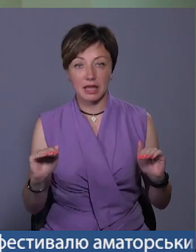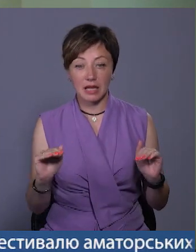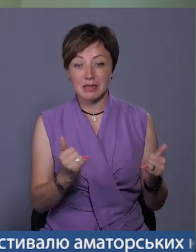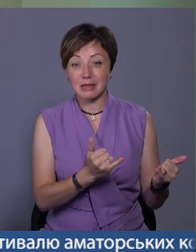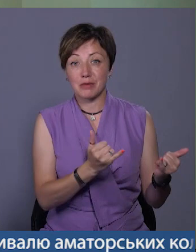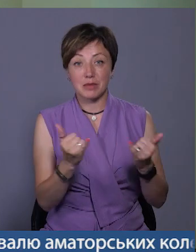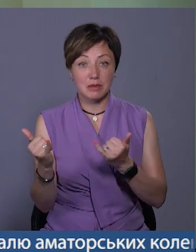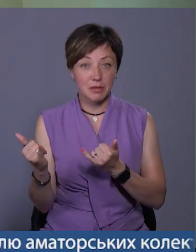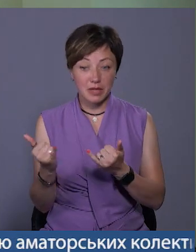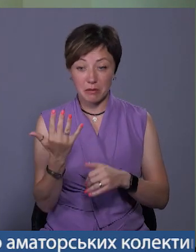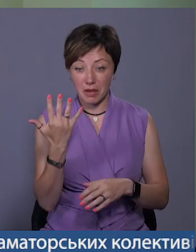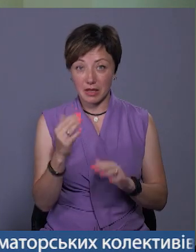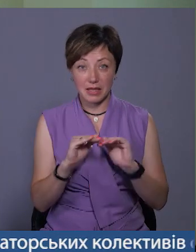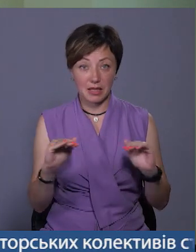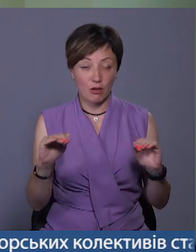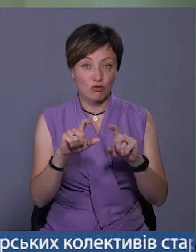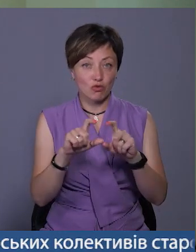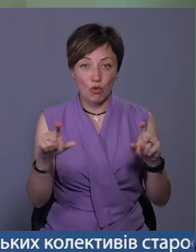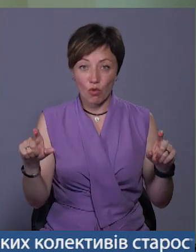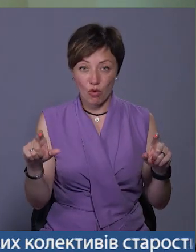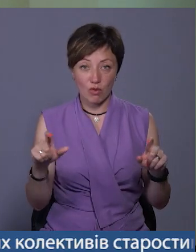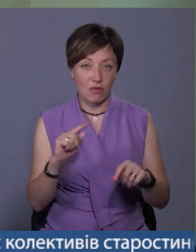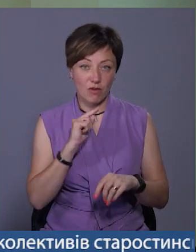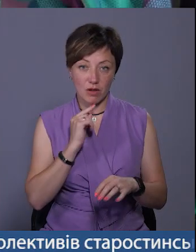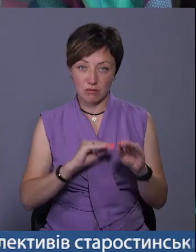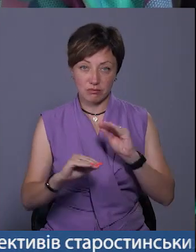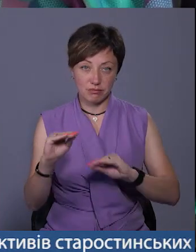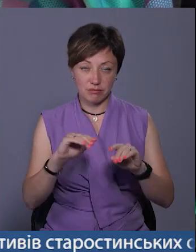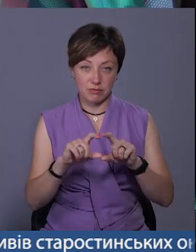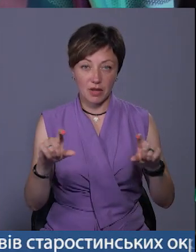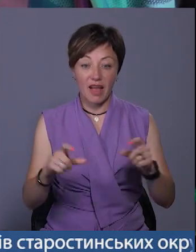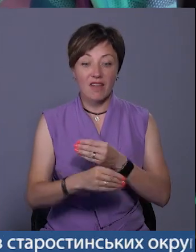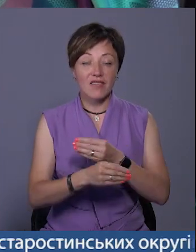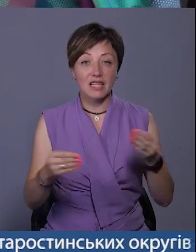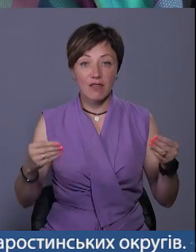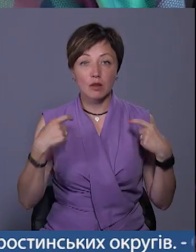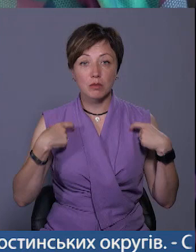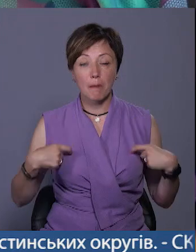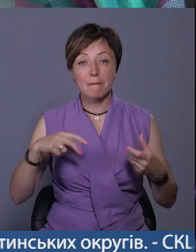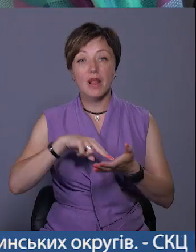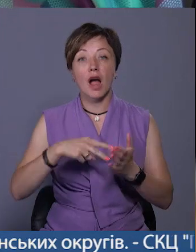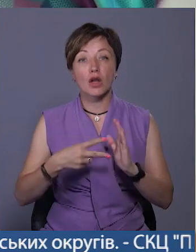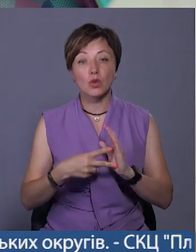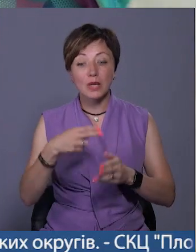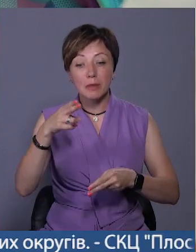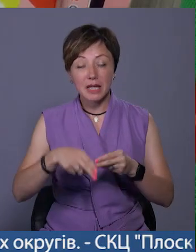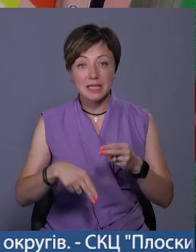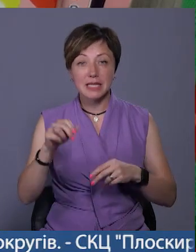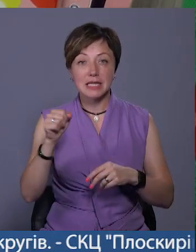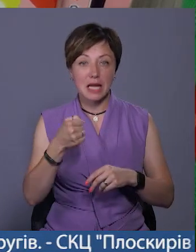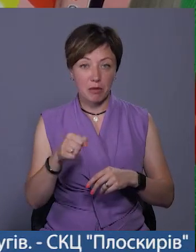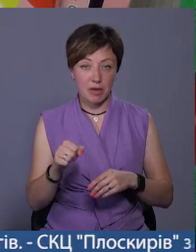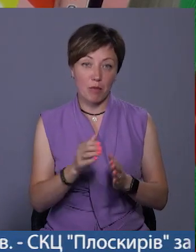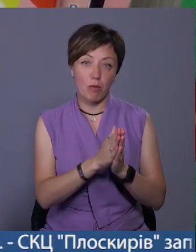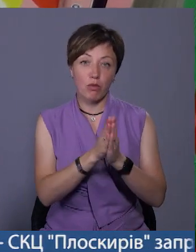Тобто зараз 5 школярів досить важко зібрати до школи. Видавати шкільні портфелики благодійники планують наприкінці серпня.